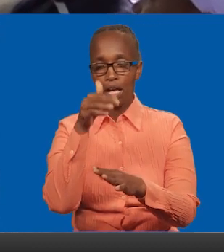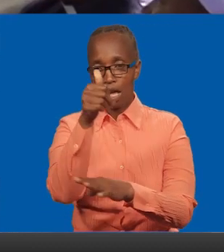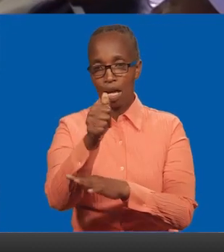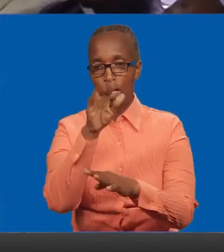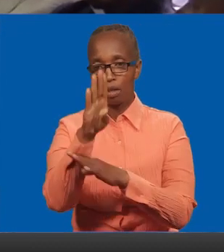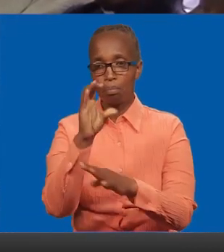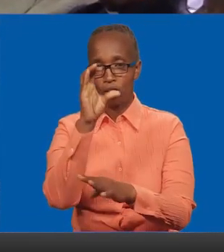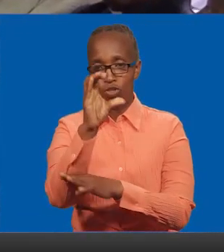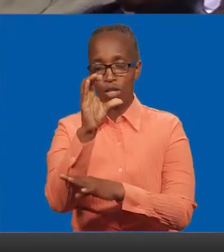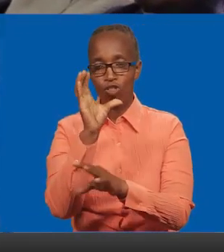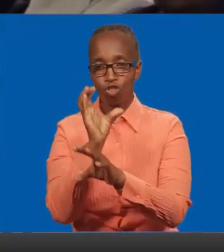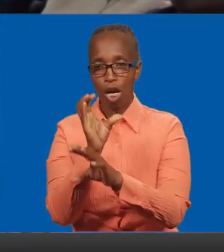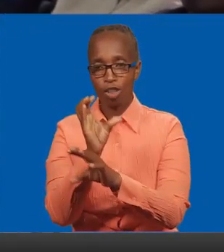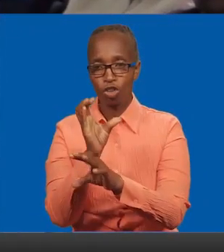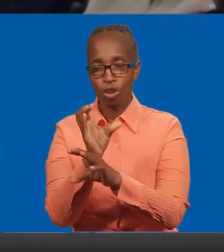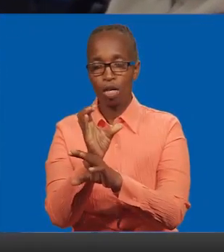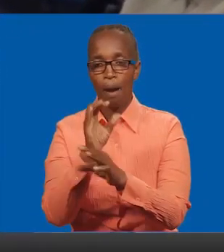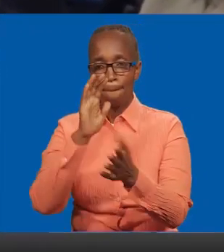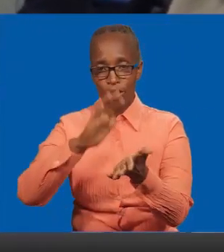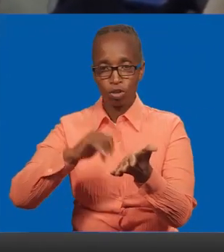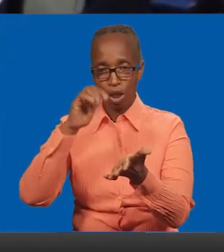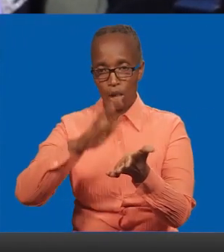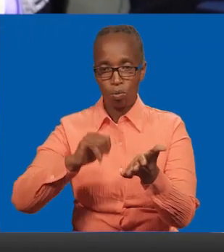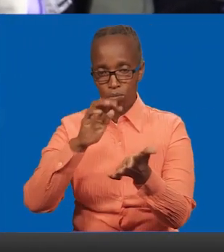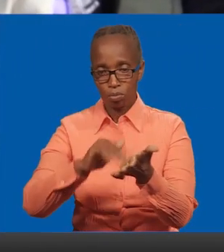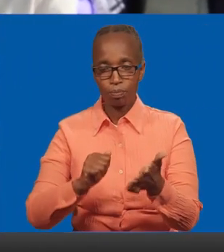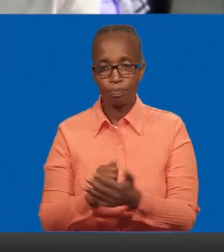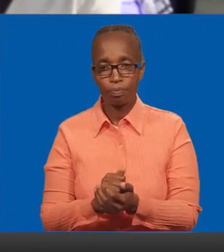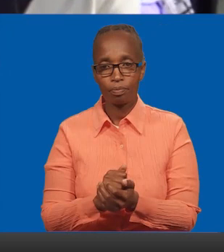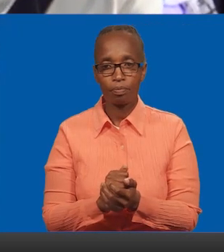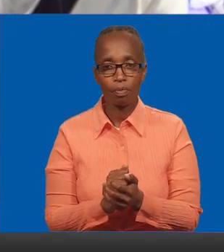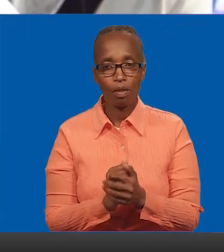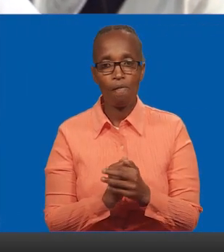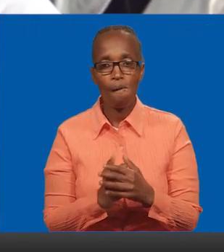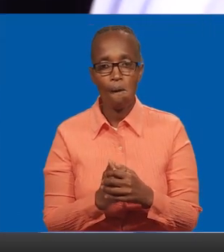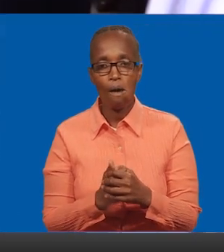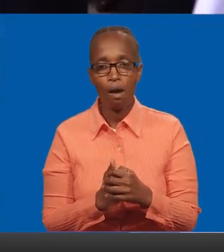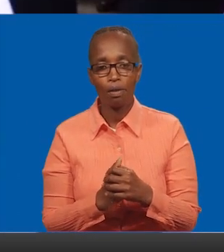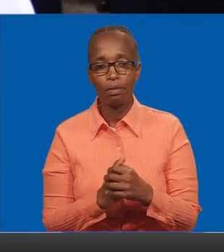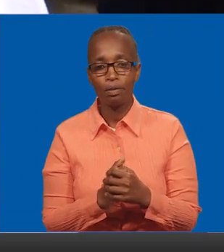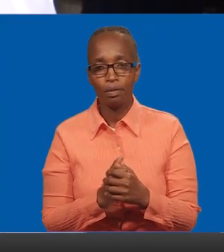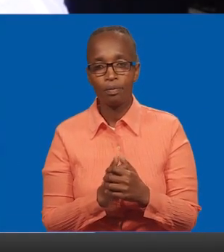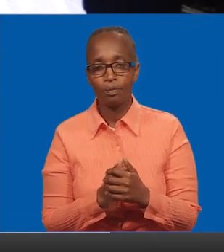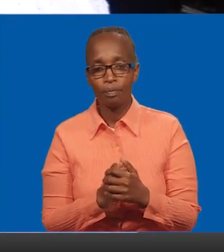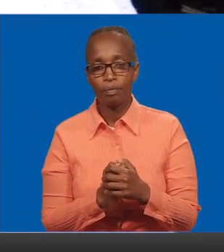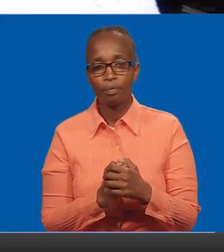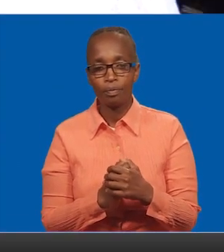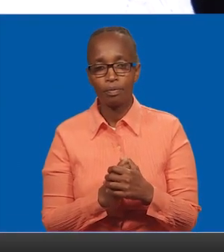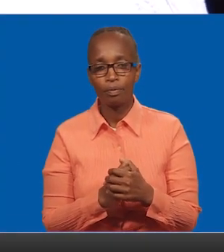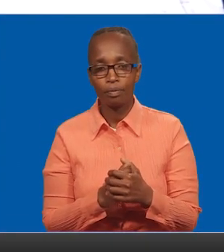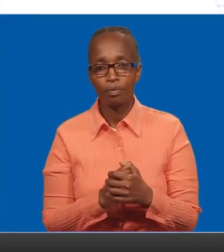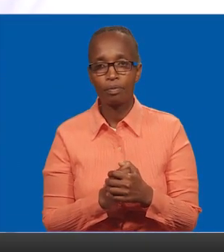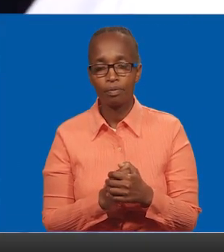Ni katika kanisa la ABC Masaku Bomani County ya Machakos.